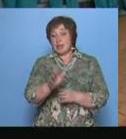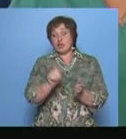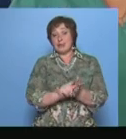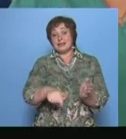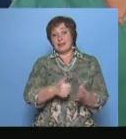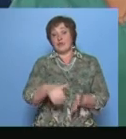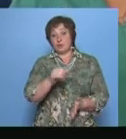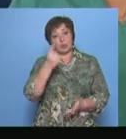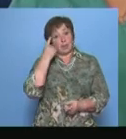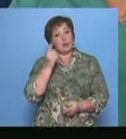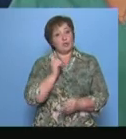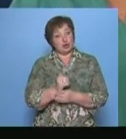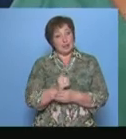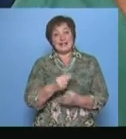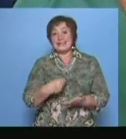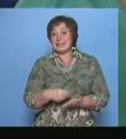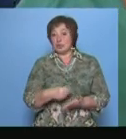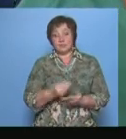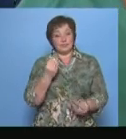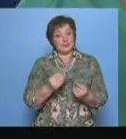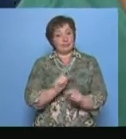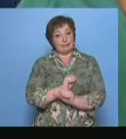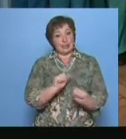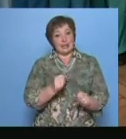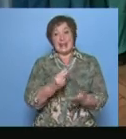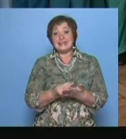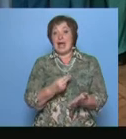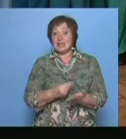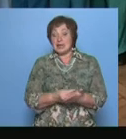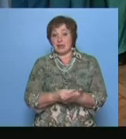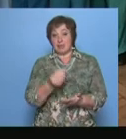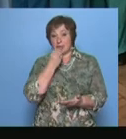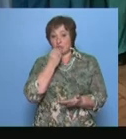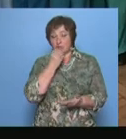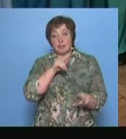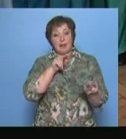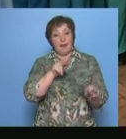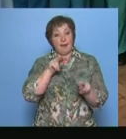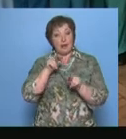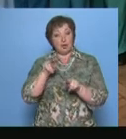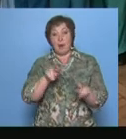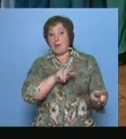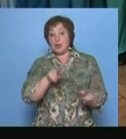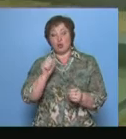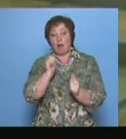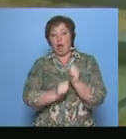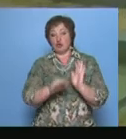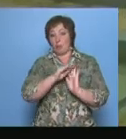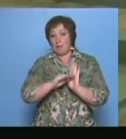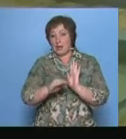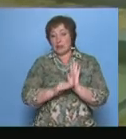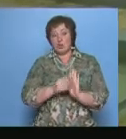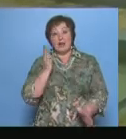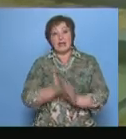Удмуртии предупреждает, с ценой не играть. За ценами на продукты питания установлен контроль, мониторит сейчас каждую позицию. Со